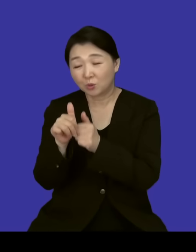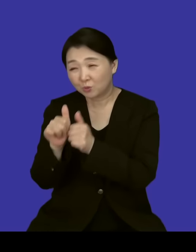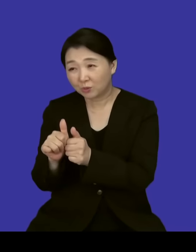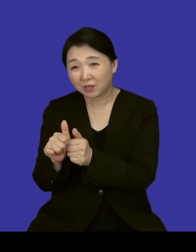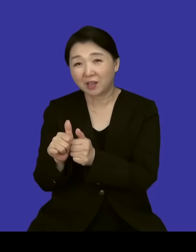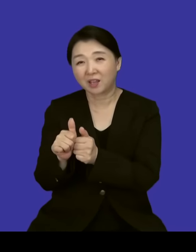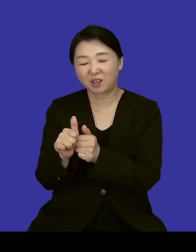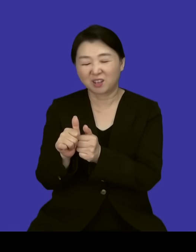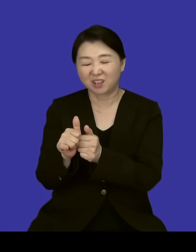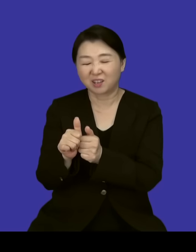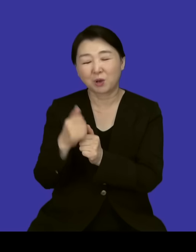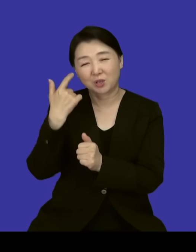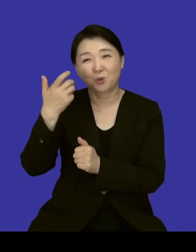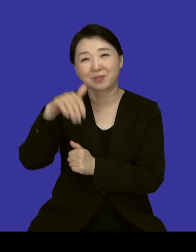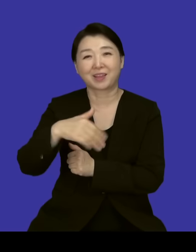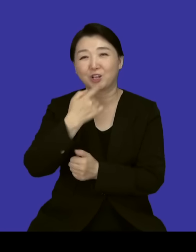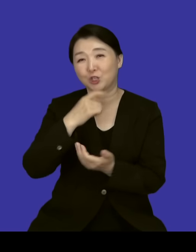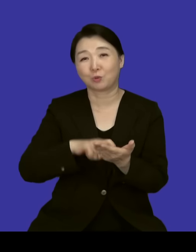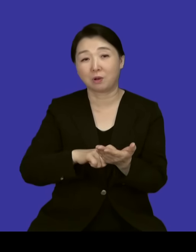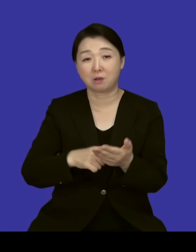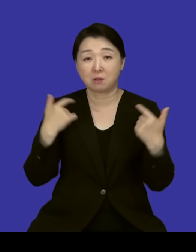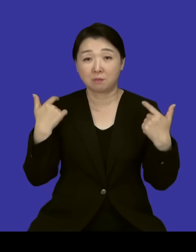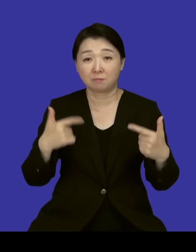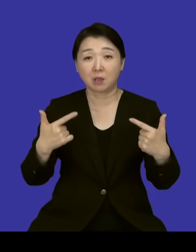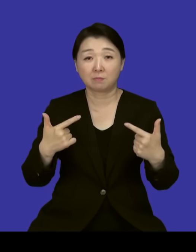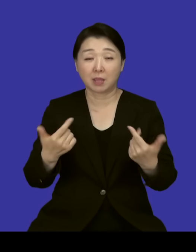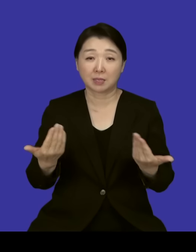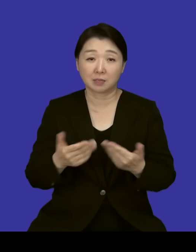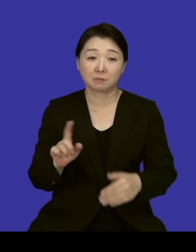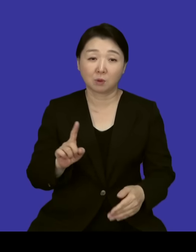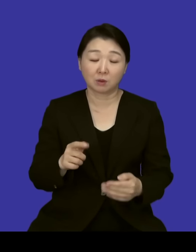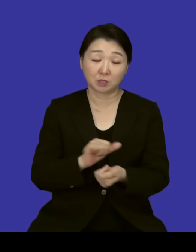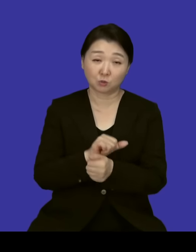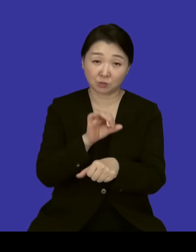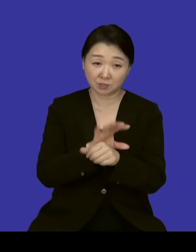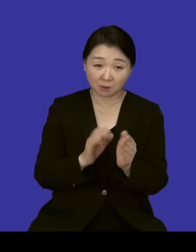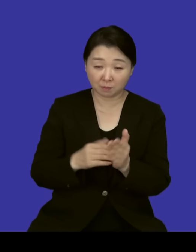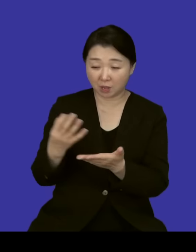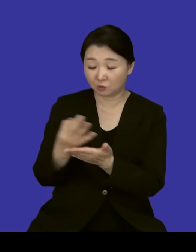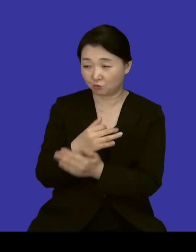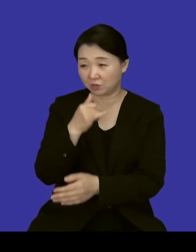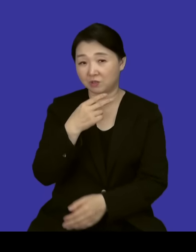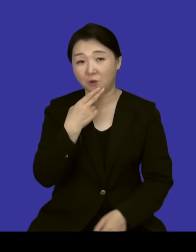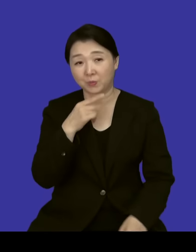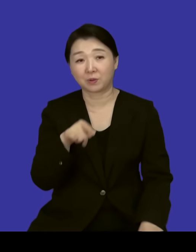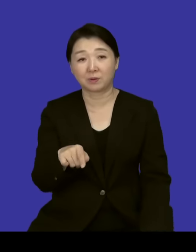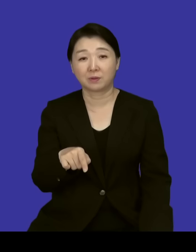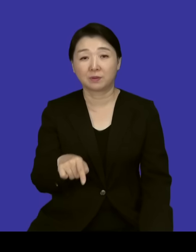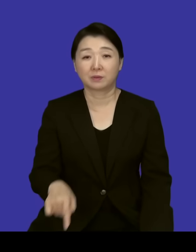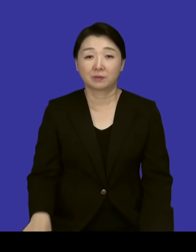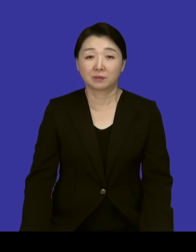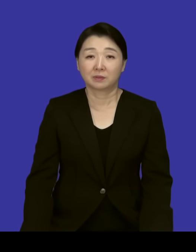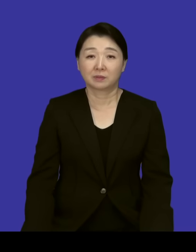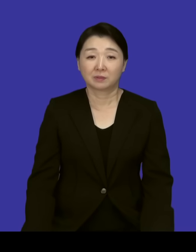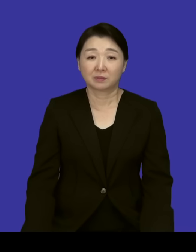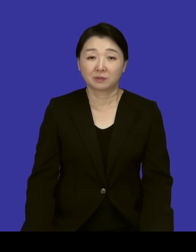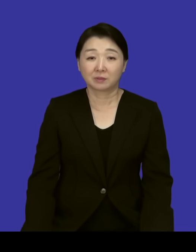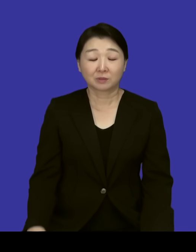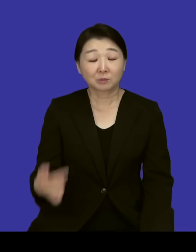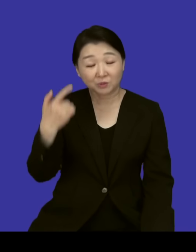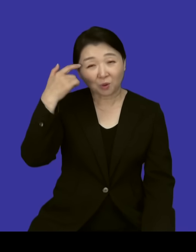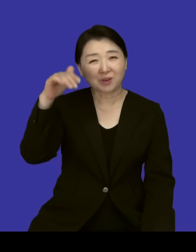아무래도 그죠. 근데 맨날 하는 일이 이 주식을 사면 수익이 나냐 안 나냐 하잖아요. 네. 그러면 영혼이